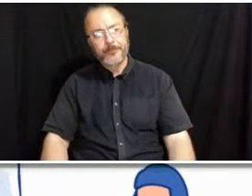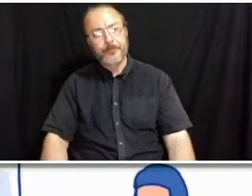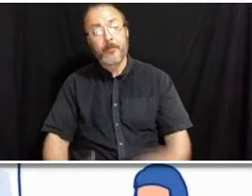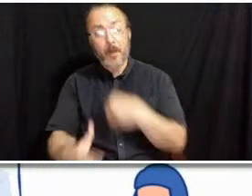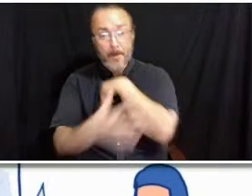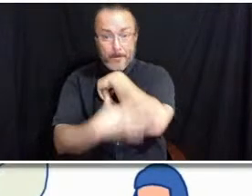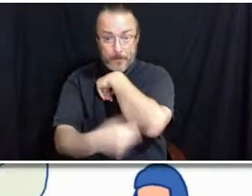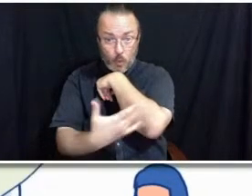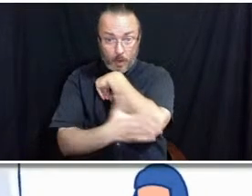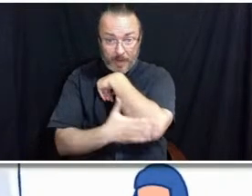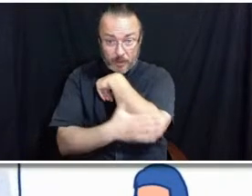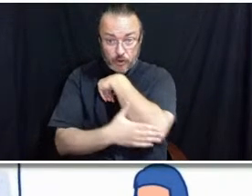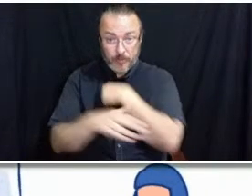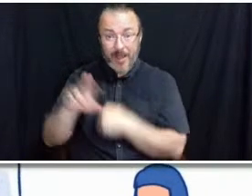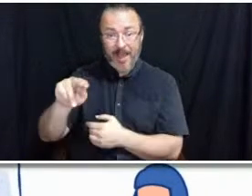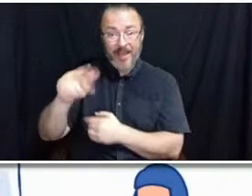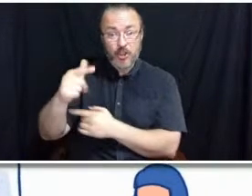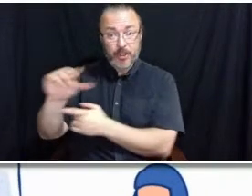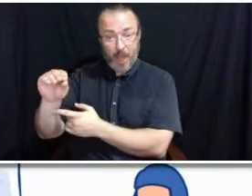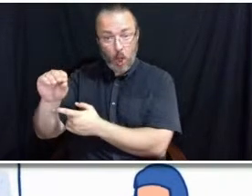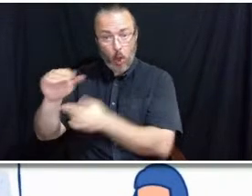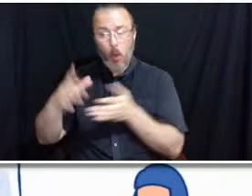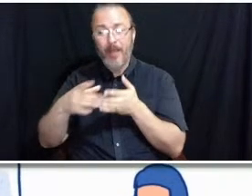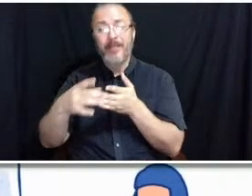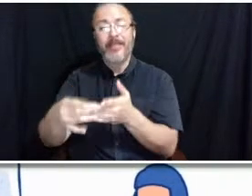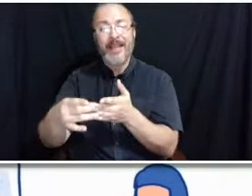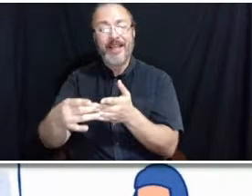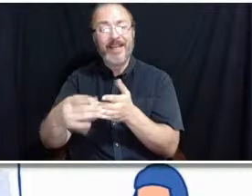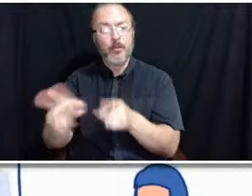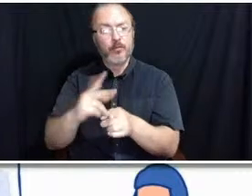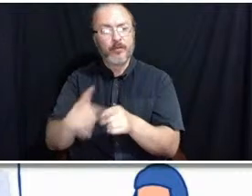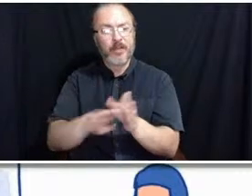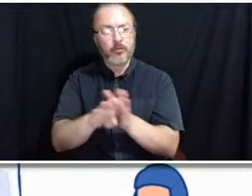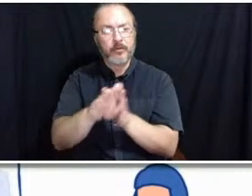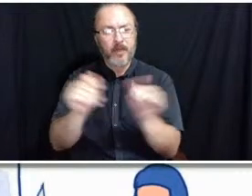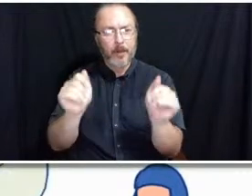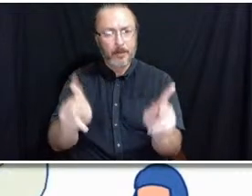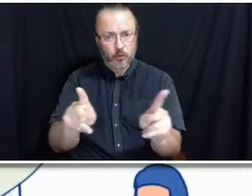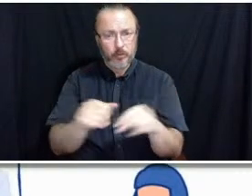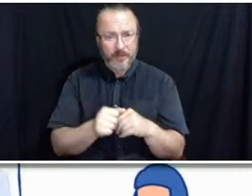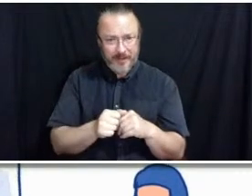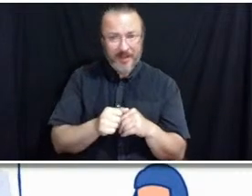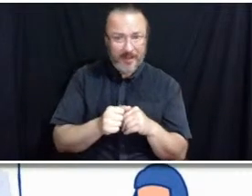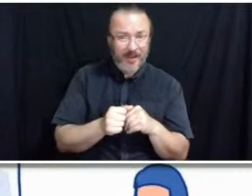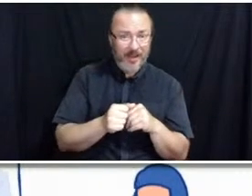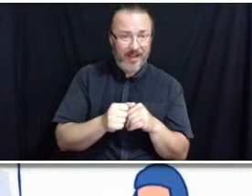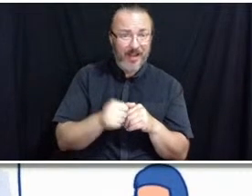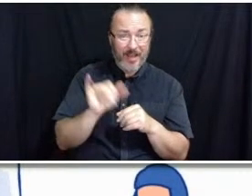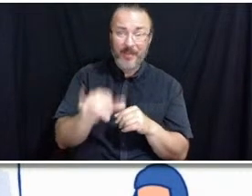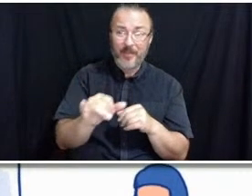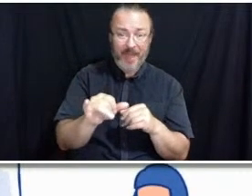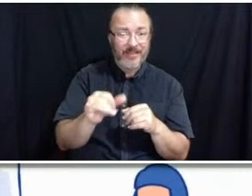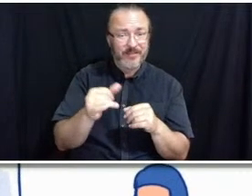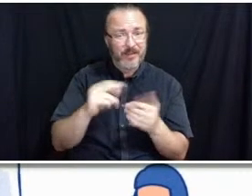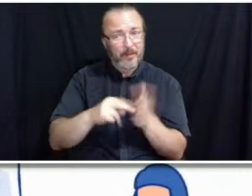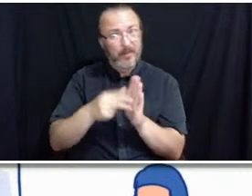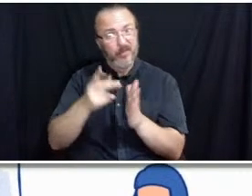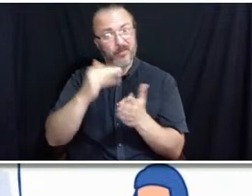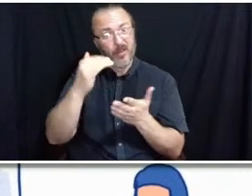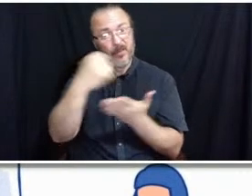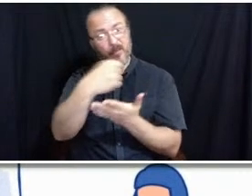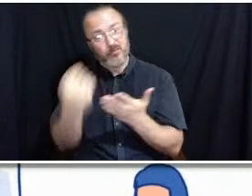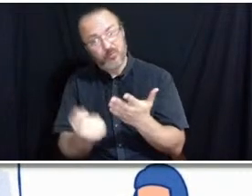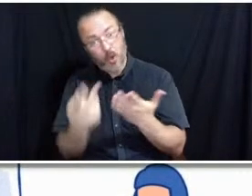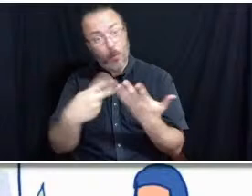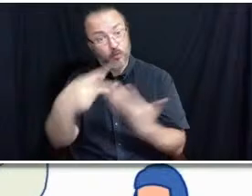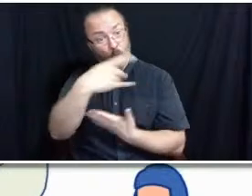des pays les plus pauvres. Les ONG, souvent, dirigent les possibilités de perfectionnement professionnel. Et cela indique la faible priorité que les gouvernements accordent